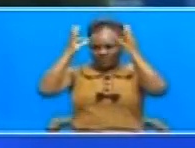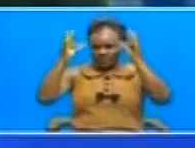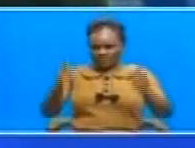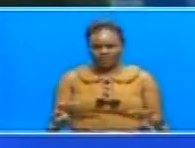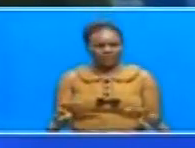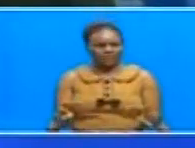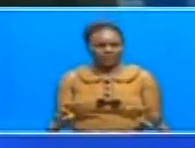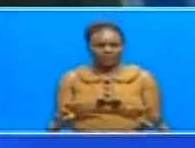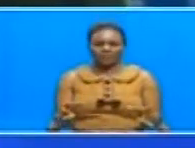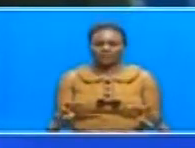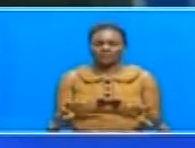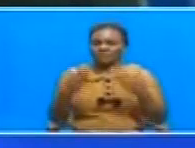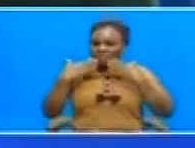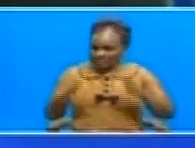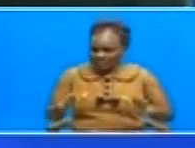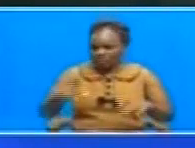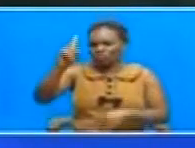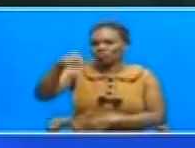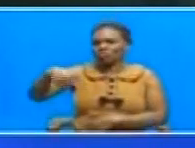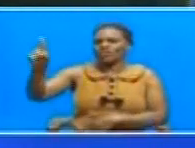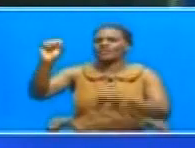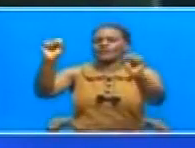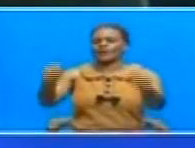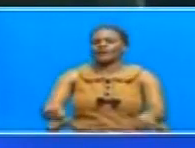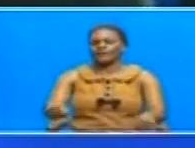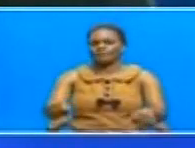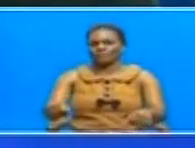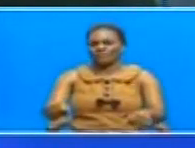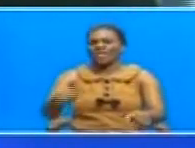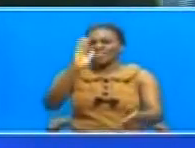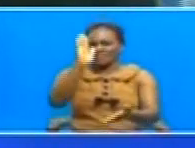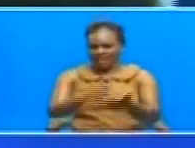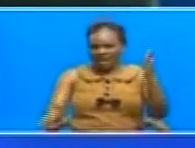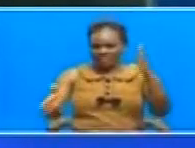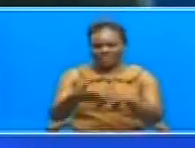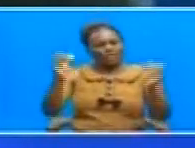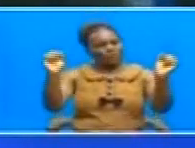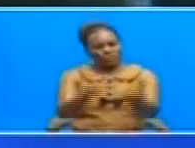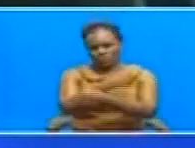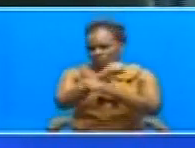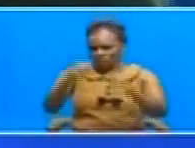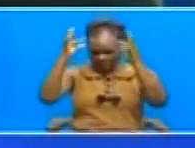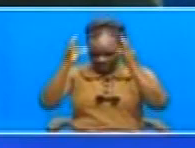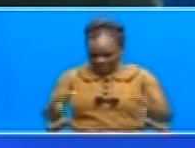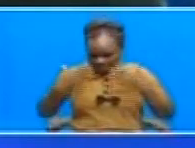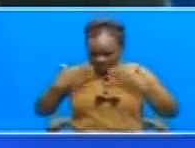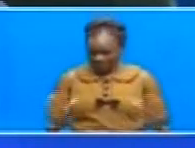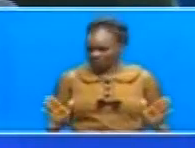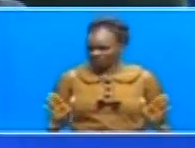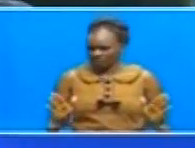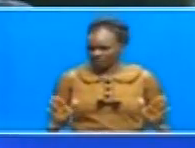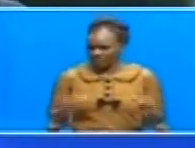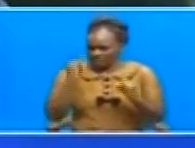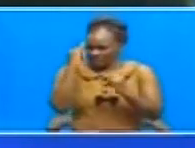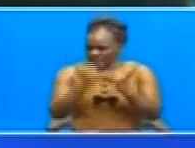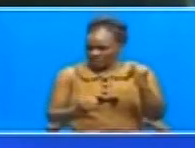like mbaya, we are going, we can win, you know, and we were like, nothing is impossible, because at the